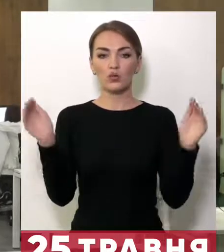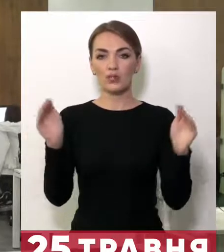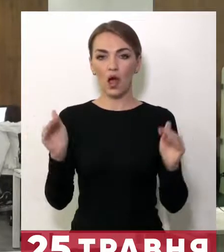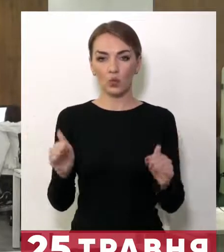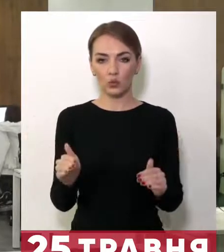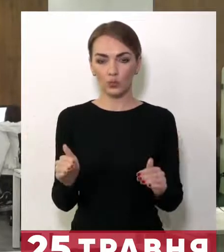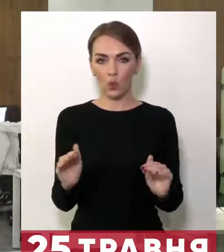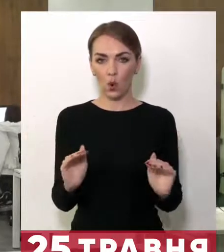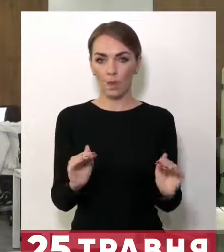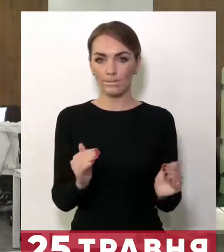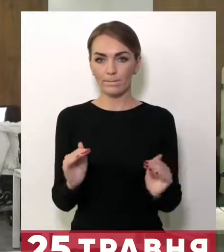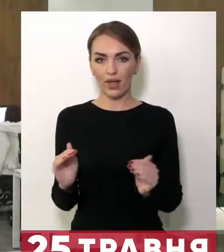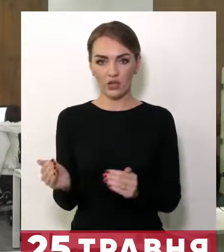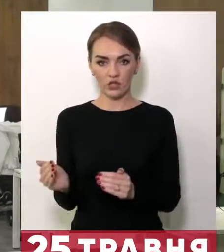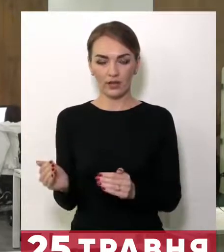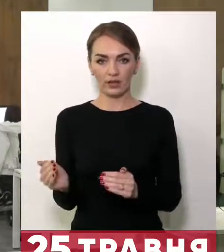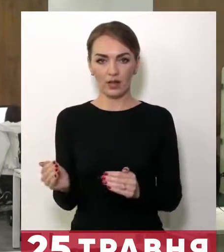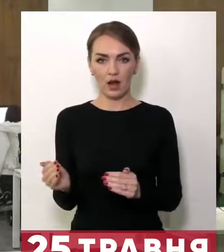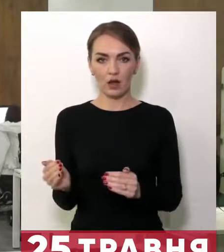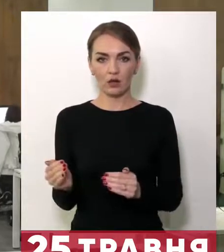послаблюємо обмеження